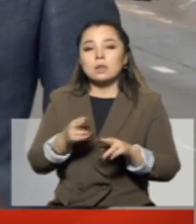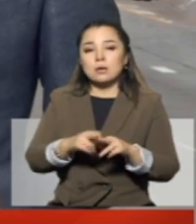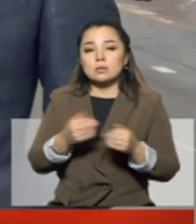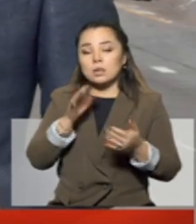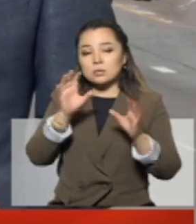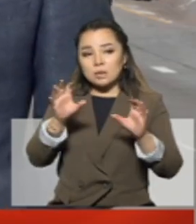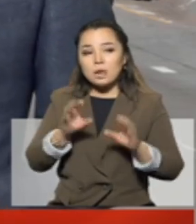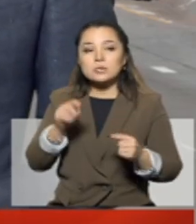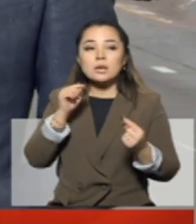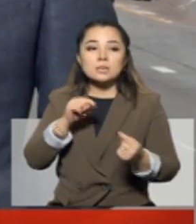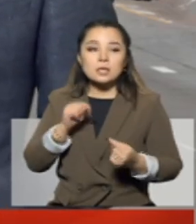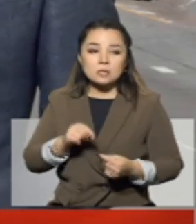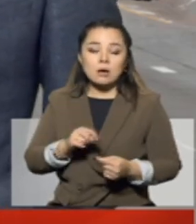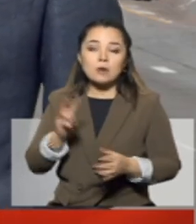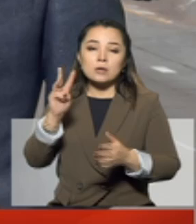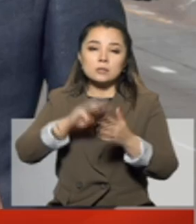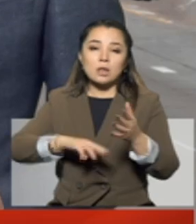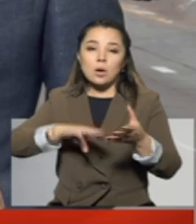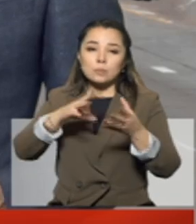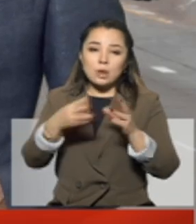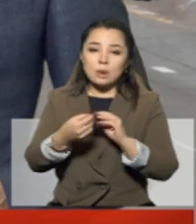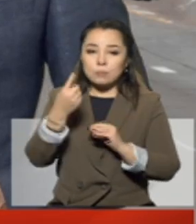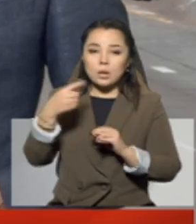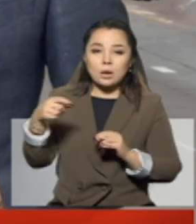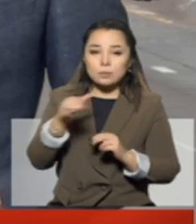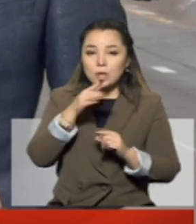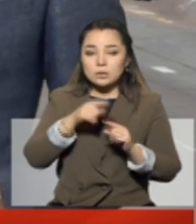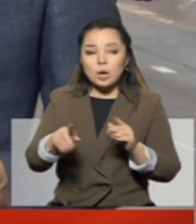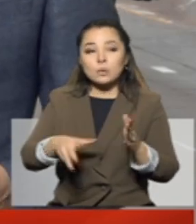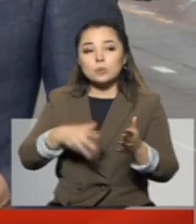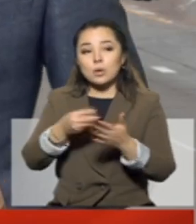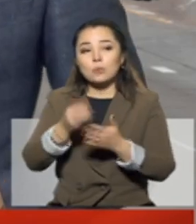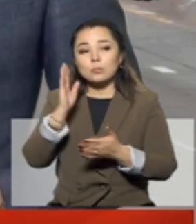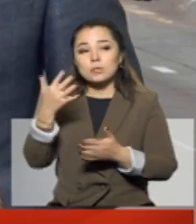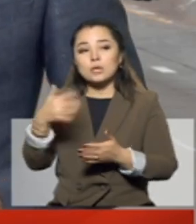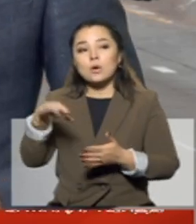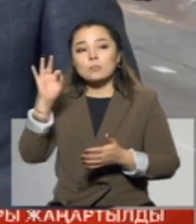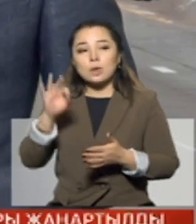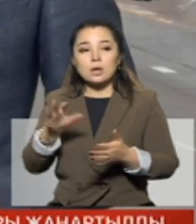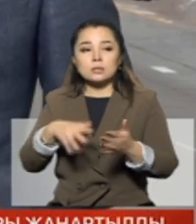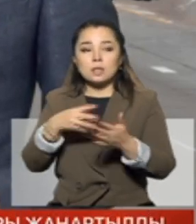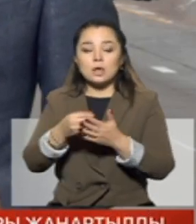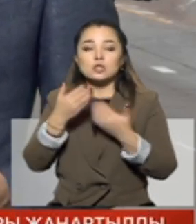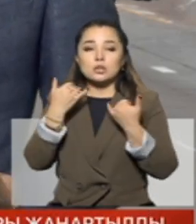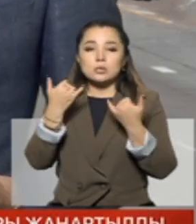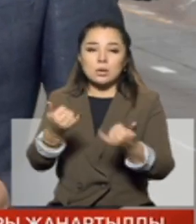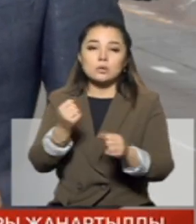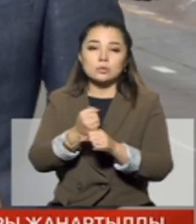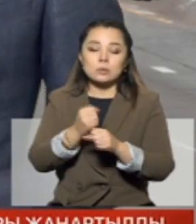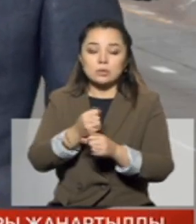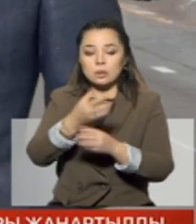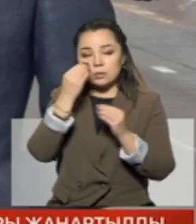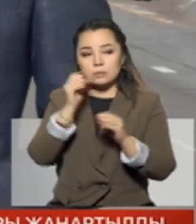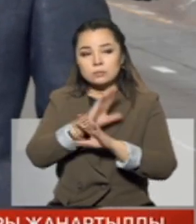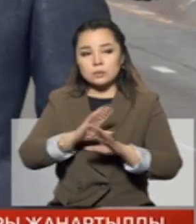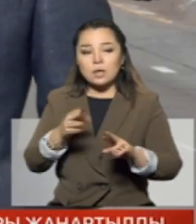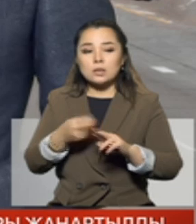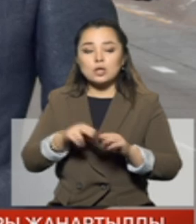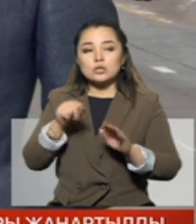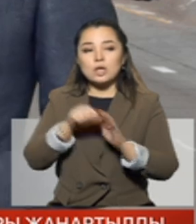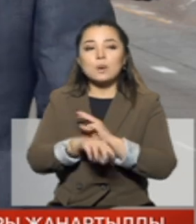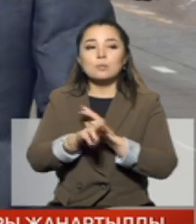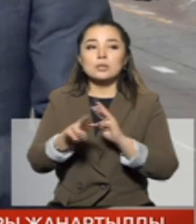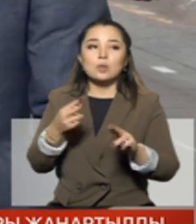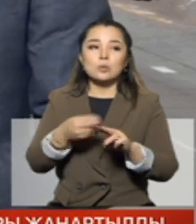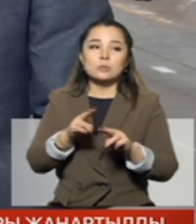қазіргі заңға сәйкес салынатын айыппұлды бір аптаның ішінде төлесеңіз, 50% жеңілдік қарастырылғанда ұмытпаған жөн. Ішкі істер